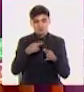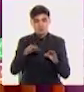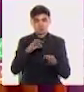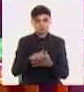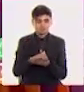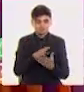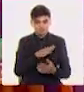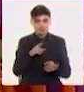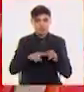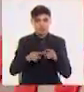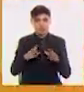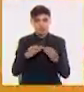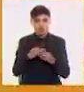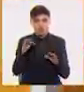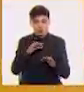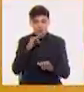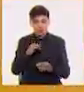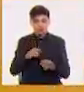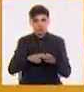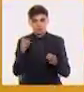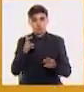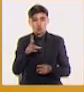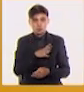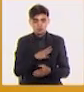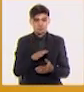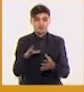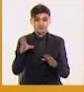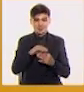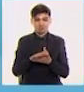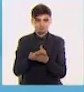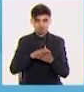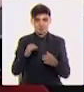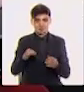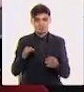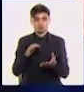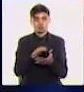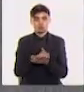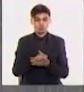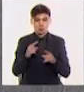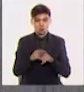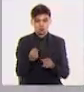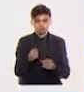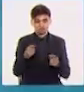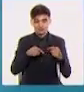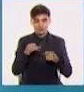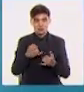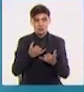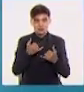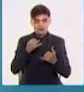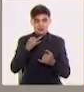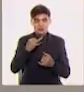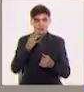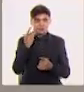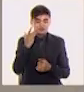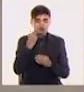түзелмей жүрген туысты ат құйрығын кестім деген дос шаранды табыстырып жақындастыруға бағытталған реалити шоу күн сайын сағат